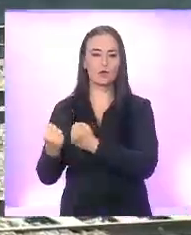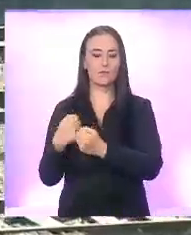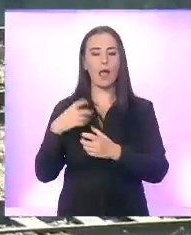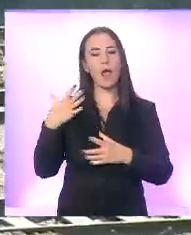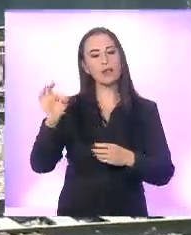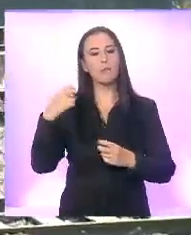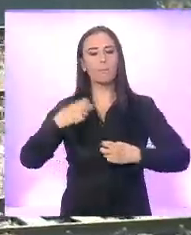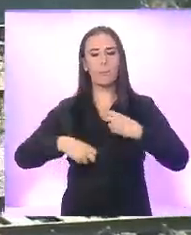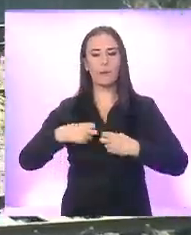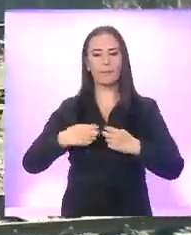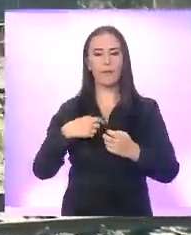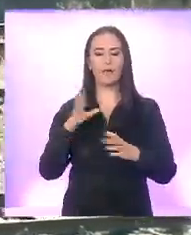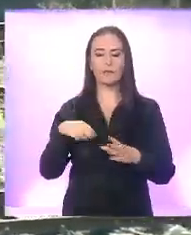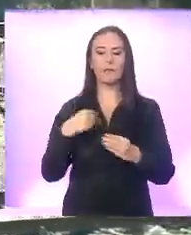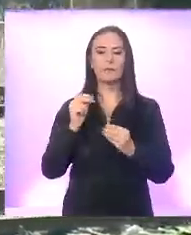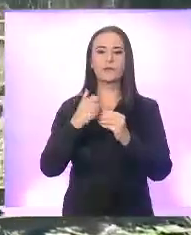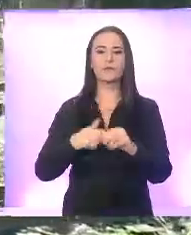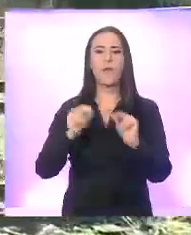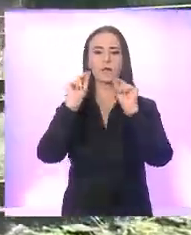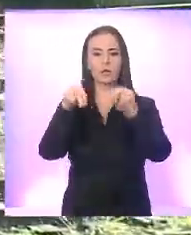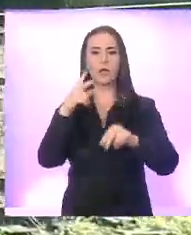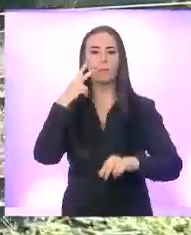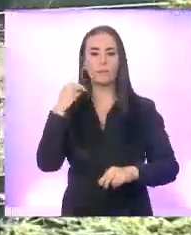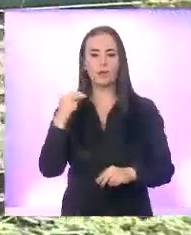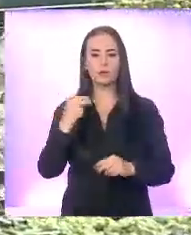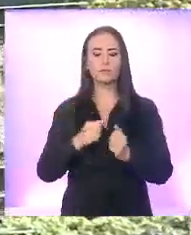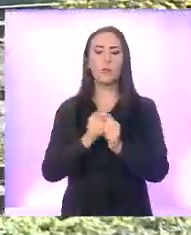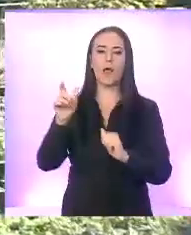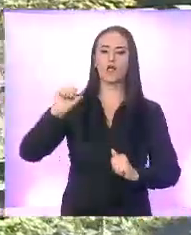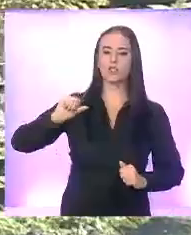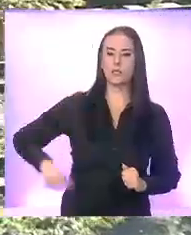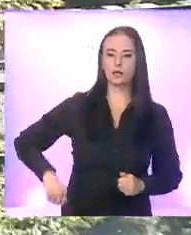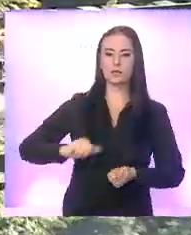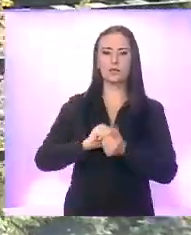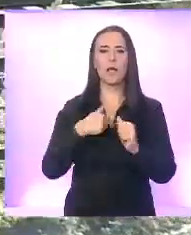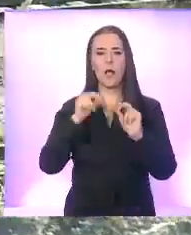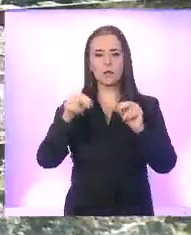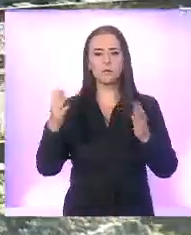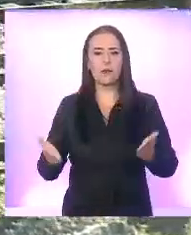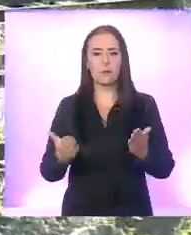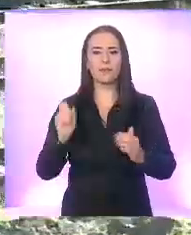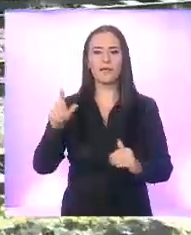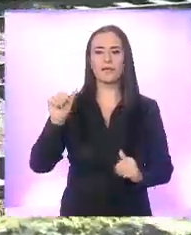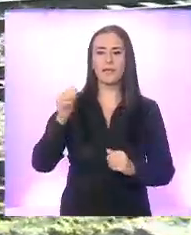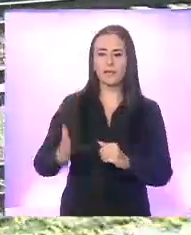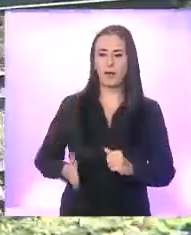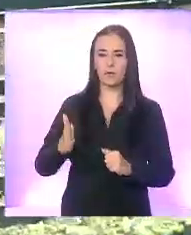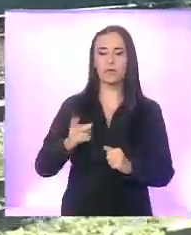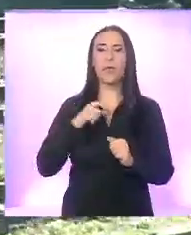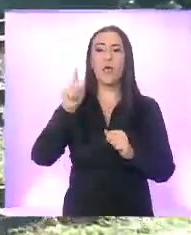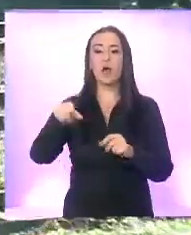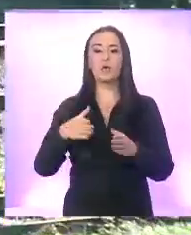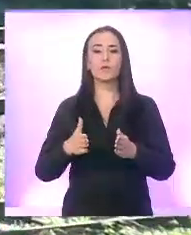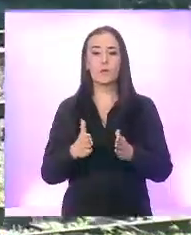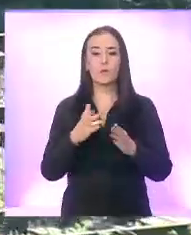altă problemă care o avem, bun, ajungem la Brașov sau la Constanța foarte repede cu trenul. Însă de acolo, spre